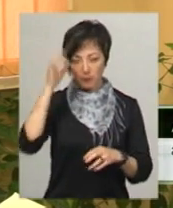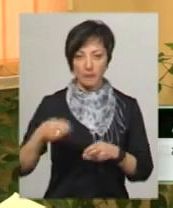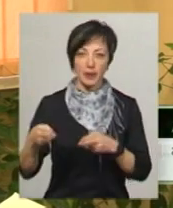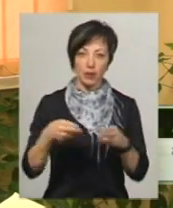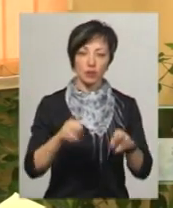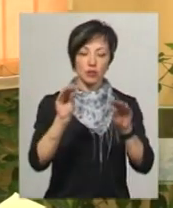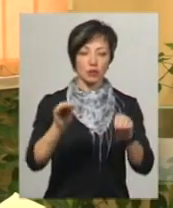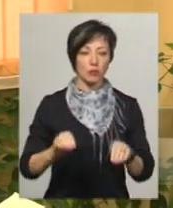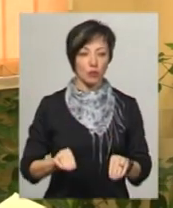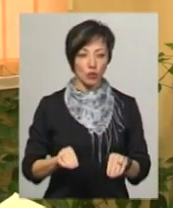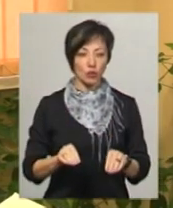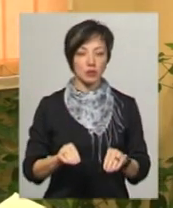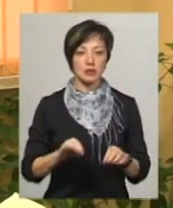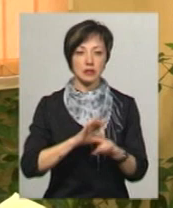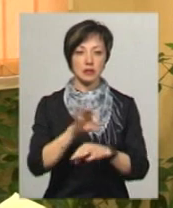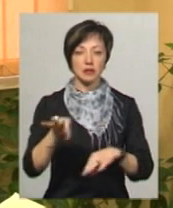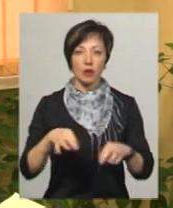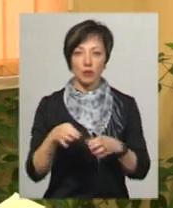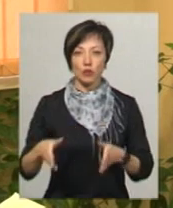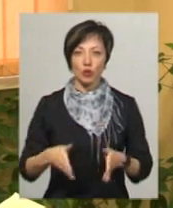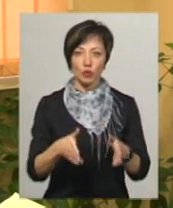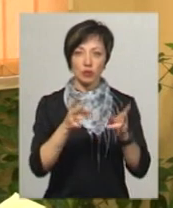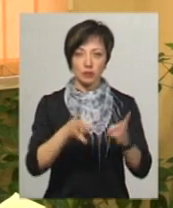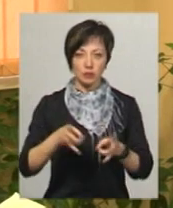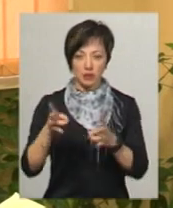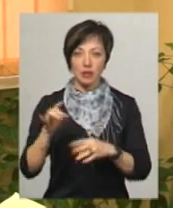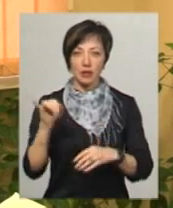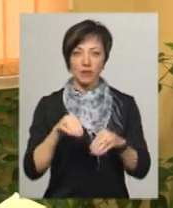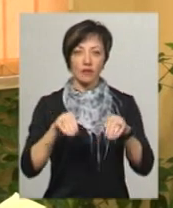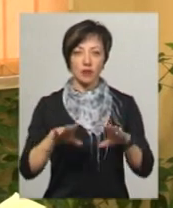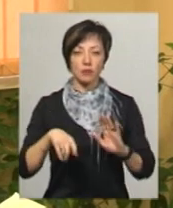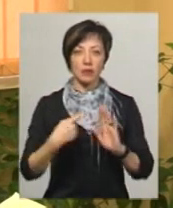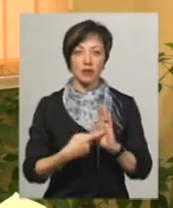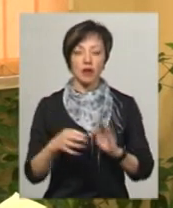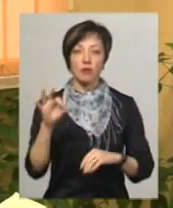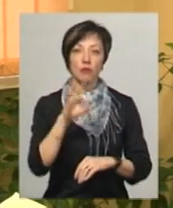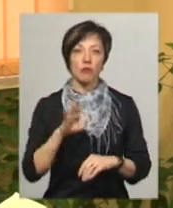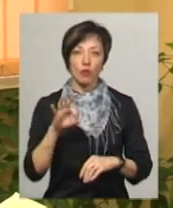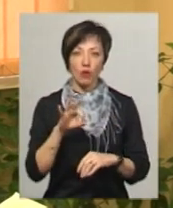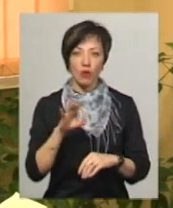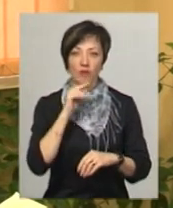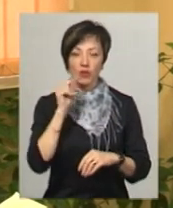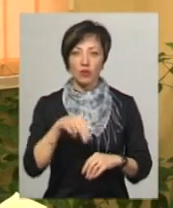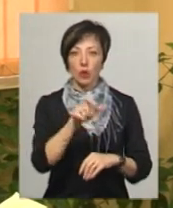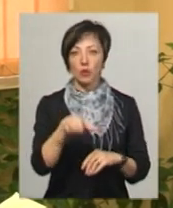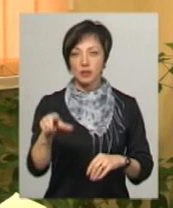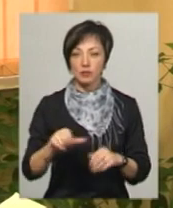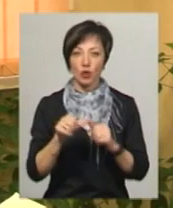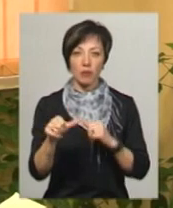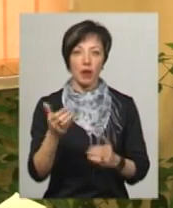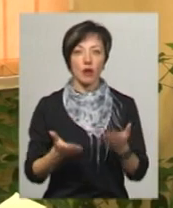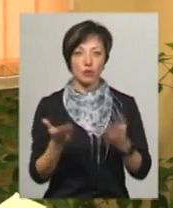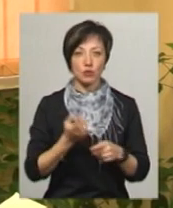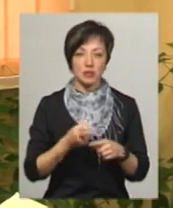приїдуть, складуть відповідні схему дорожньо-транспортної пригоди і вирішать питання про винних осіб. Зокрема, якщо